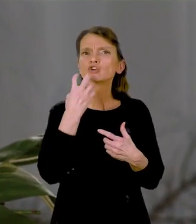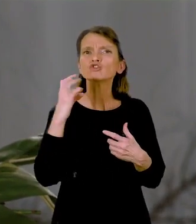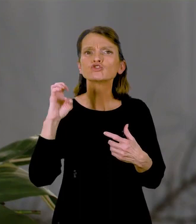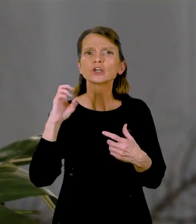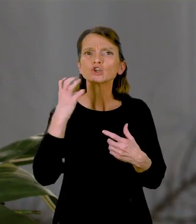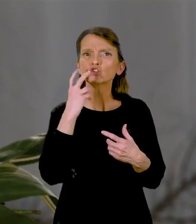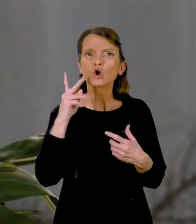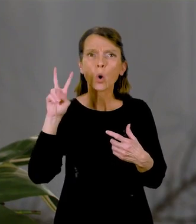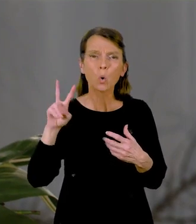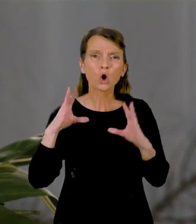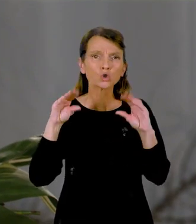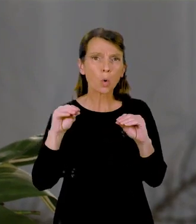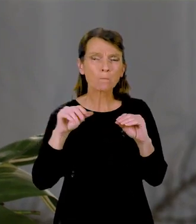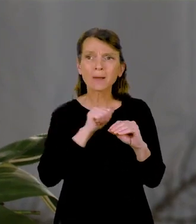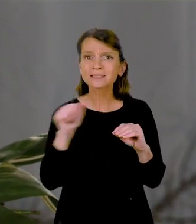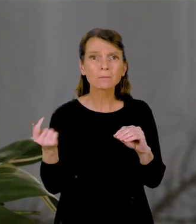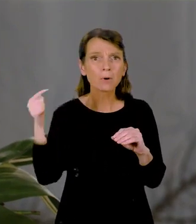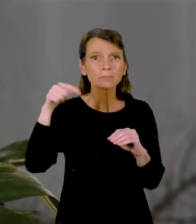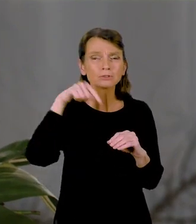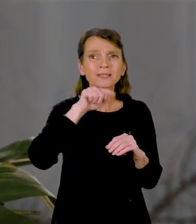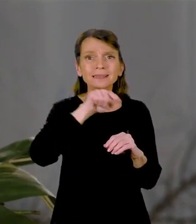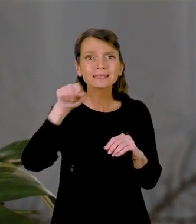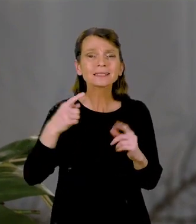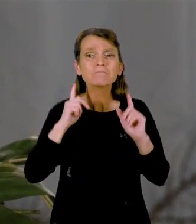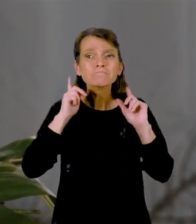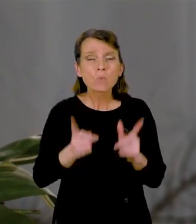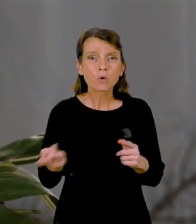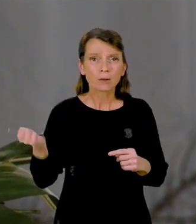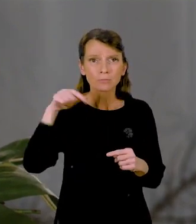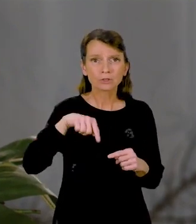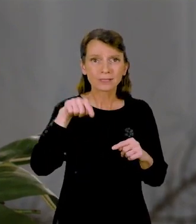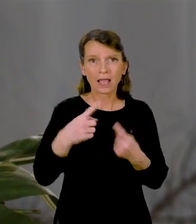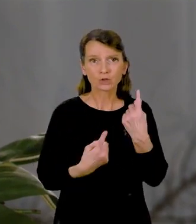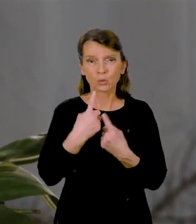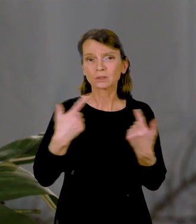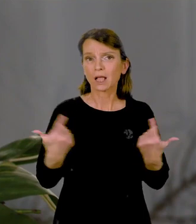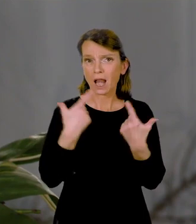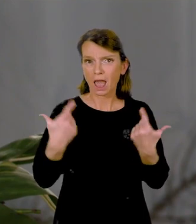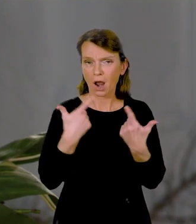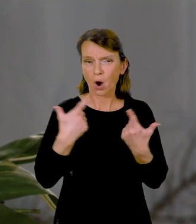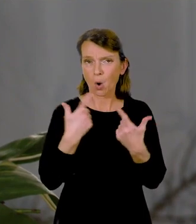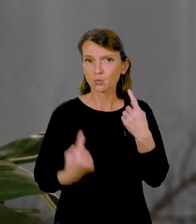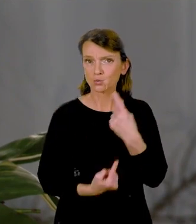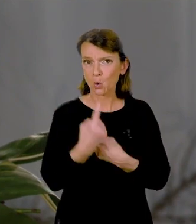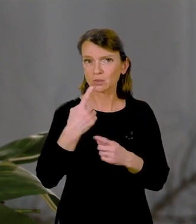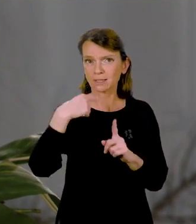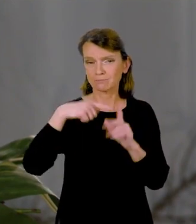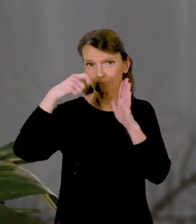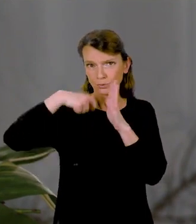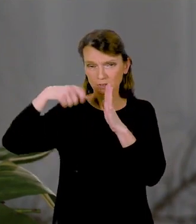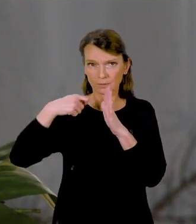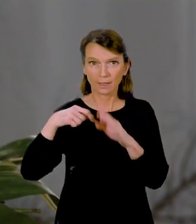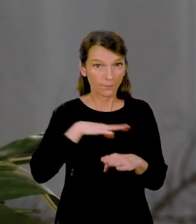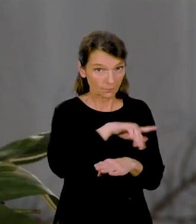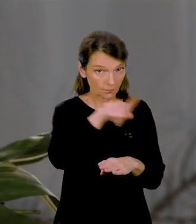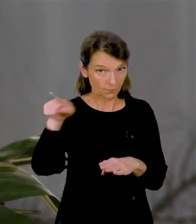le tisti, ki tukaj moramo biti, da se dogodek sploh lahko zgodi in posname. Vi, spoštovani ljubitelji kulture, pa si ga